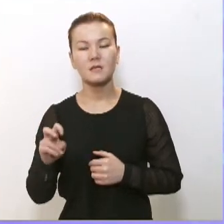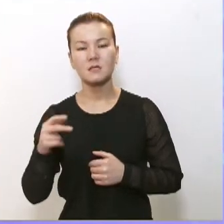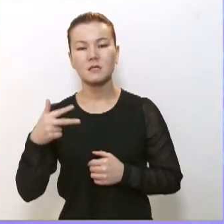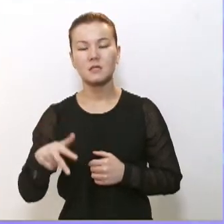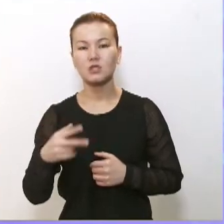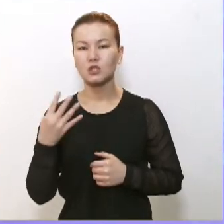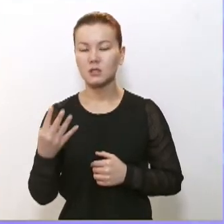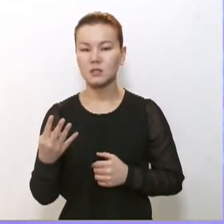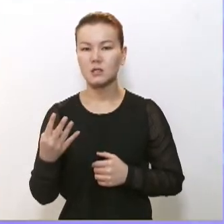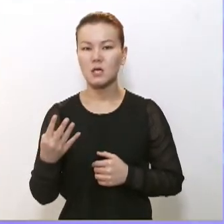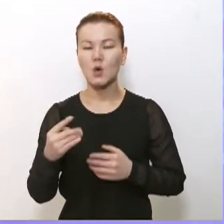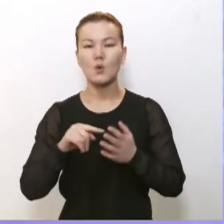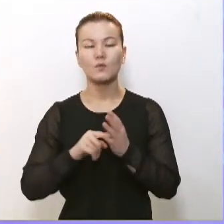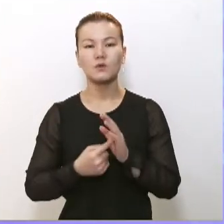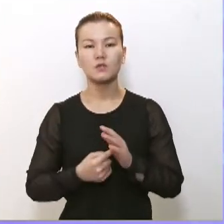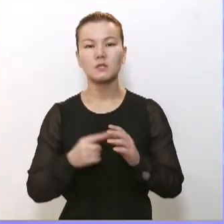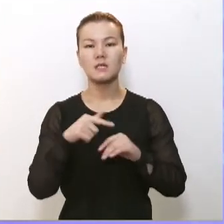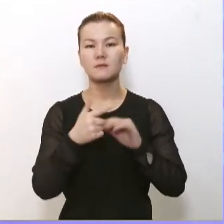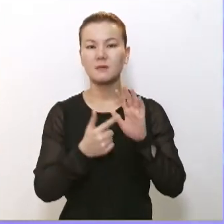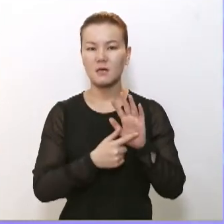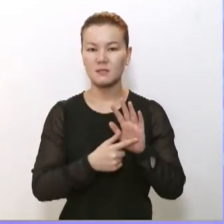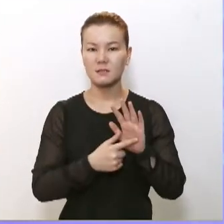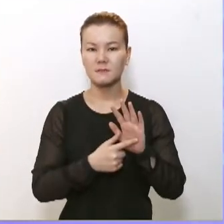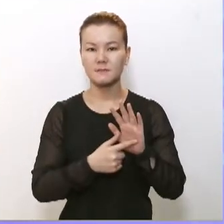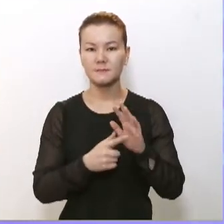234 умножить на 17